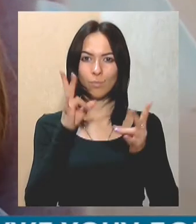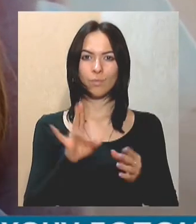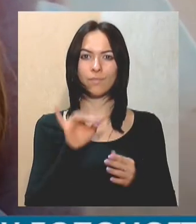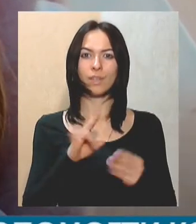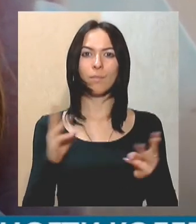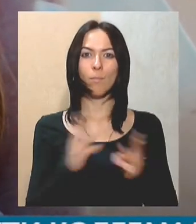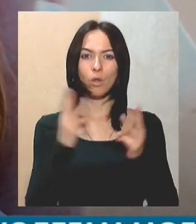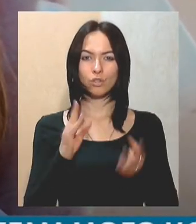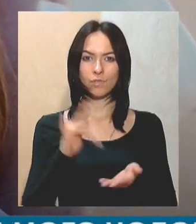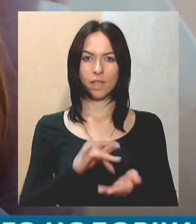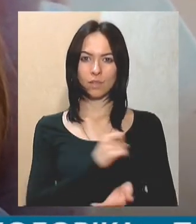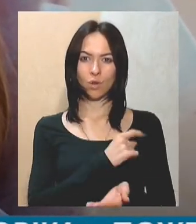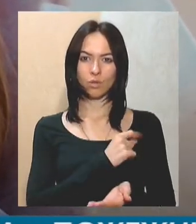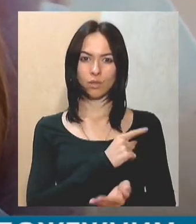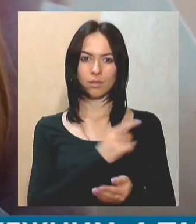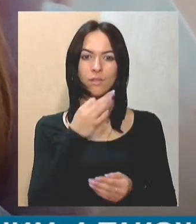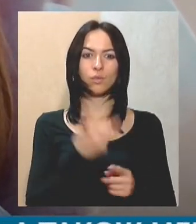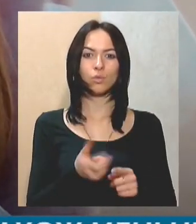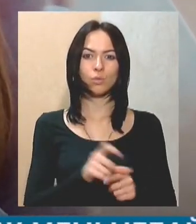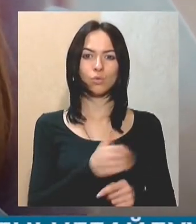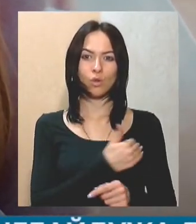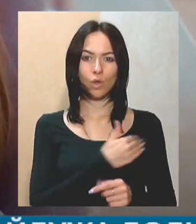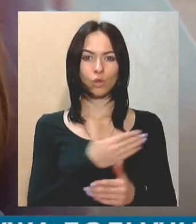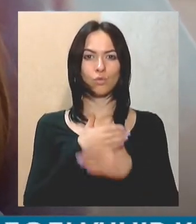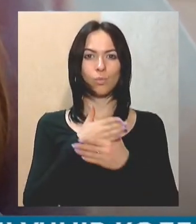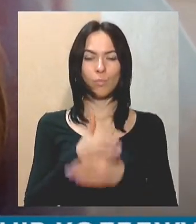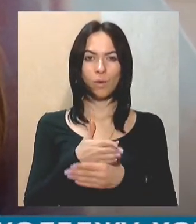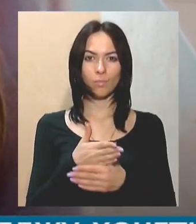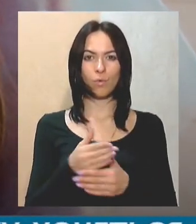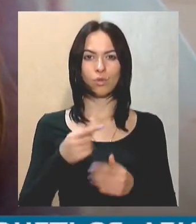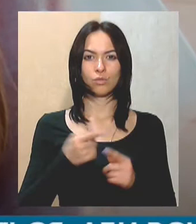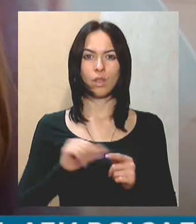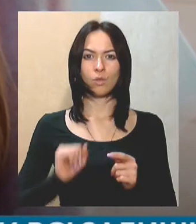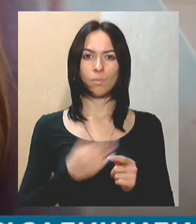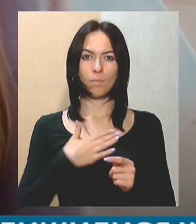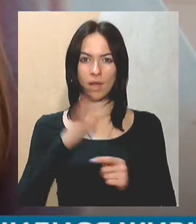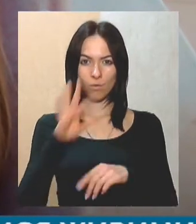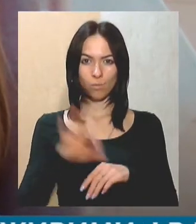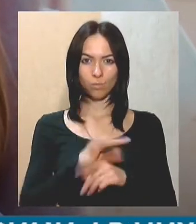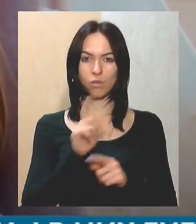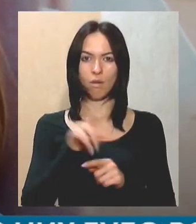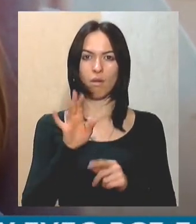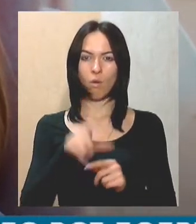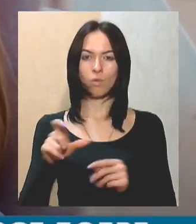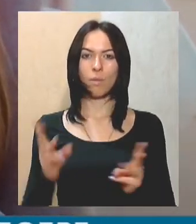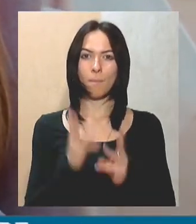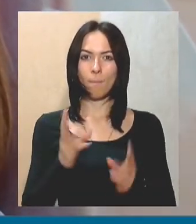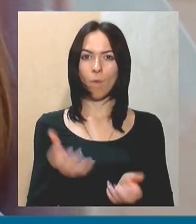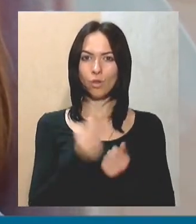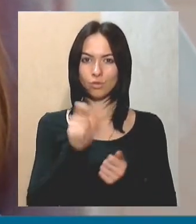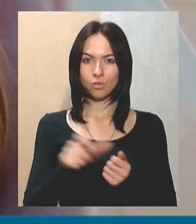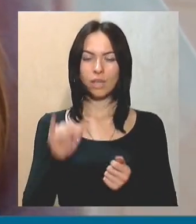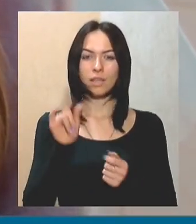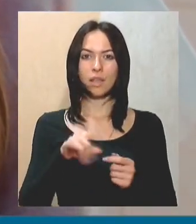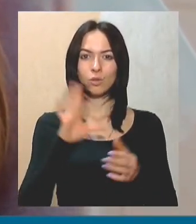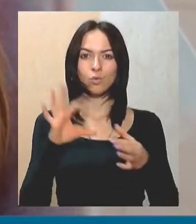хочу допомогти, в першу чергу, колегам моєму мужу та пожежним. Ну і, звісно, не безразлична судьба ребят, тому що це діти, це